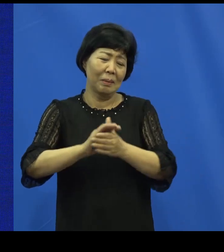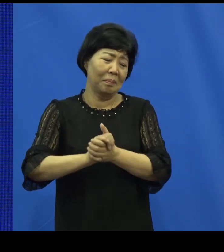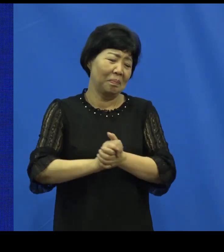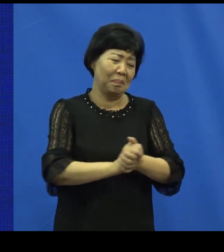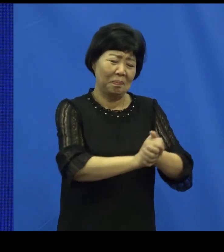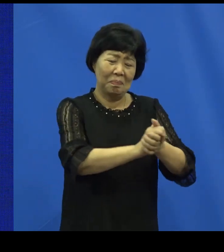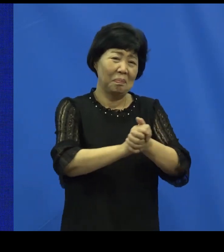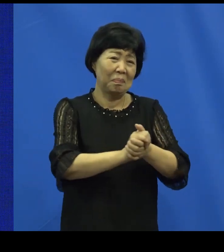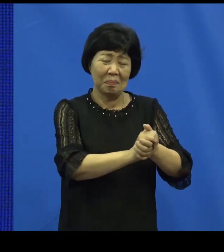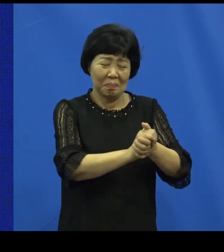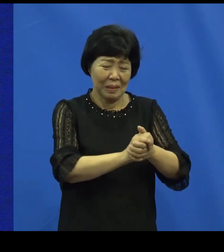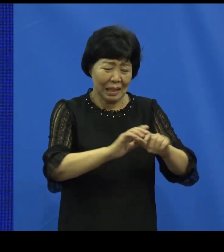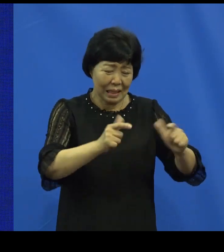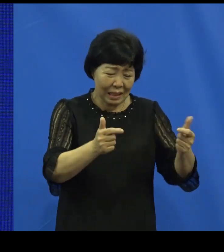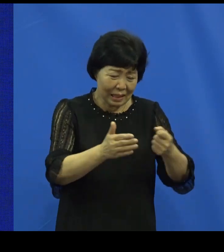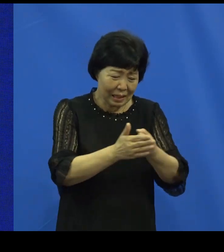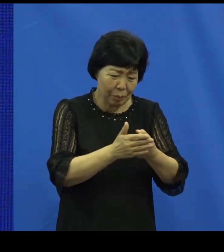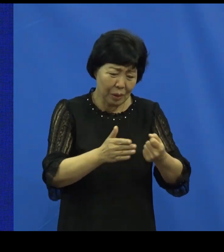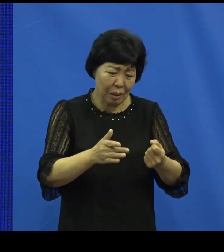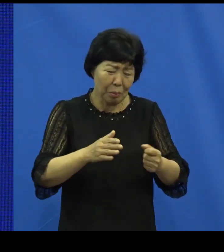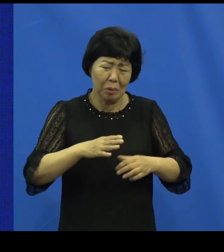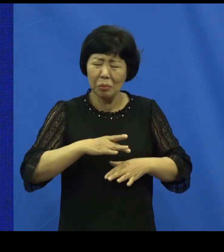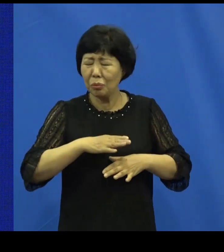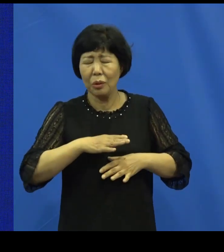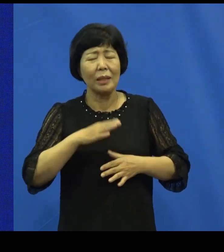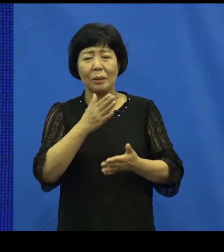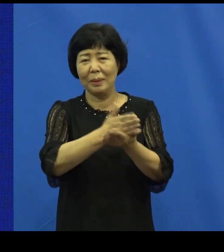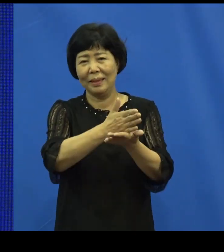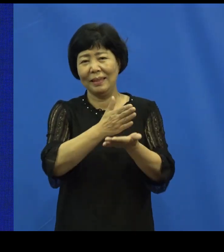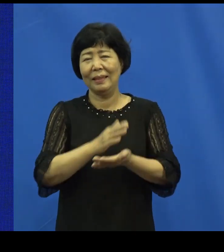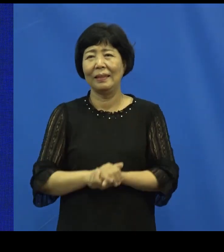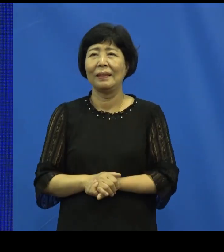여러분들 그것을 두려워하지 마십시오.